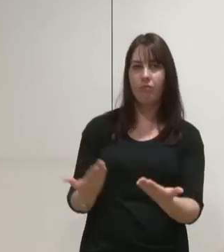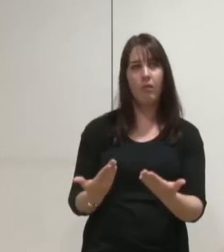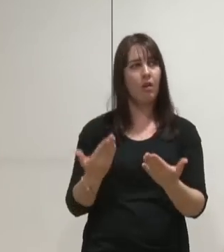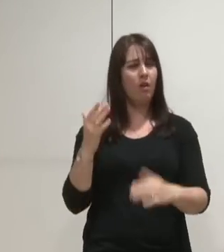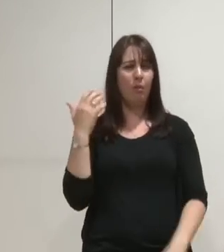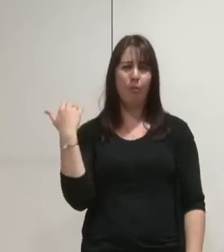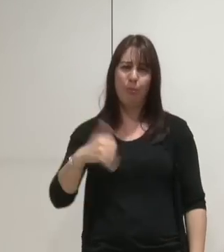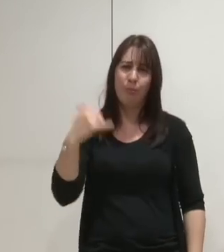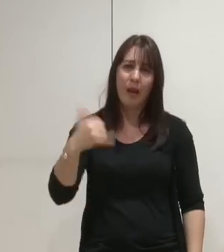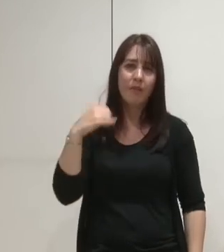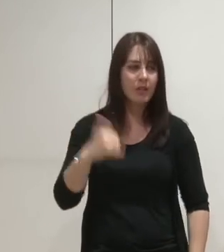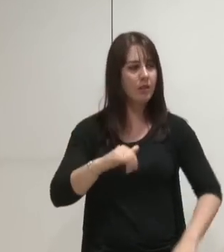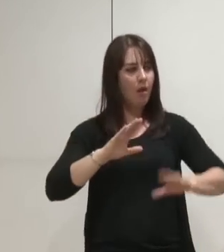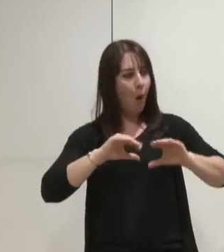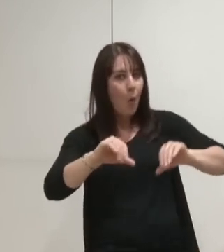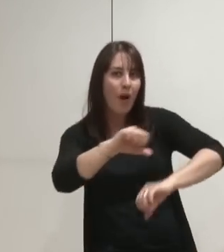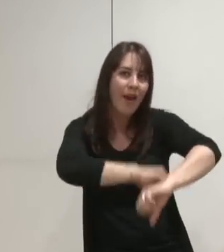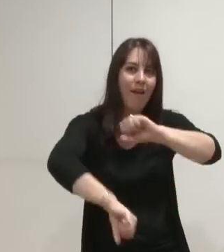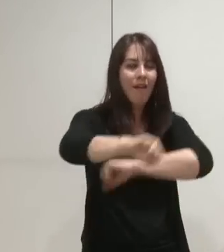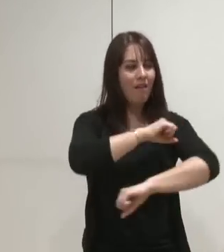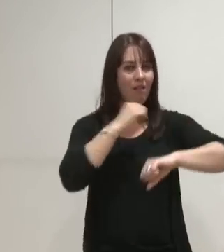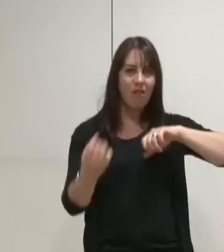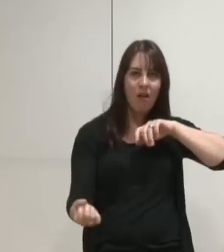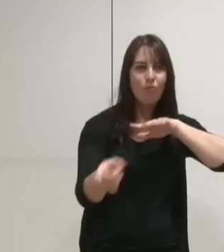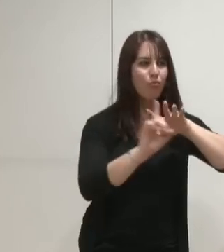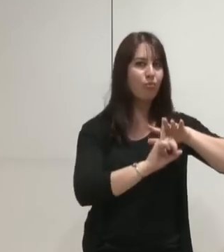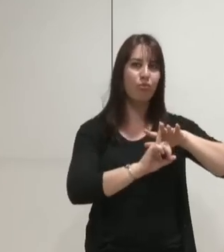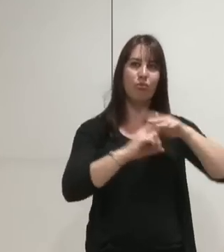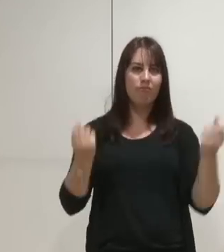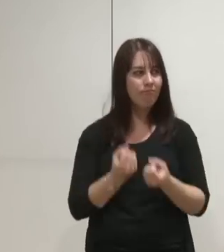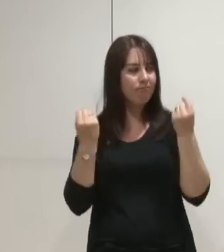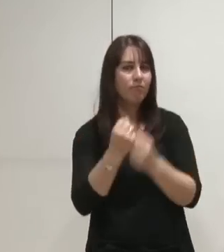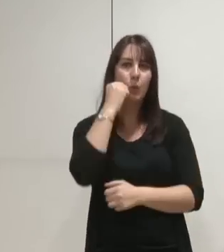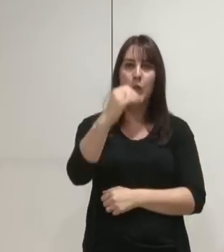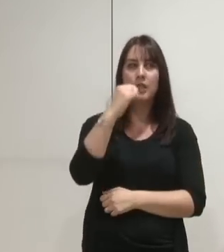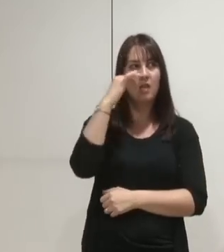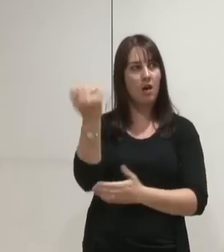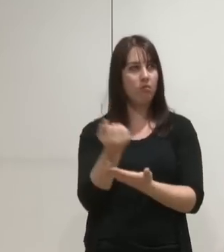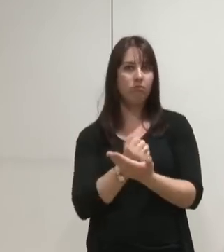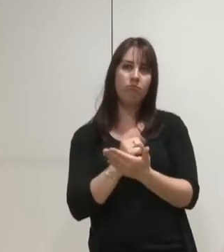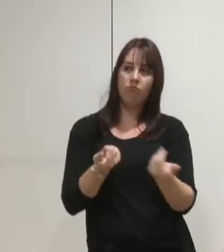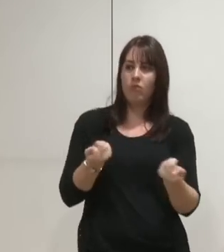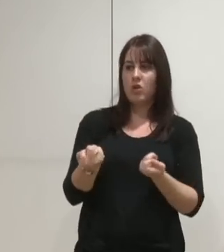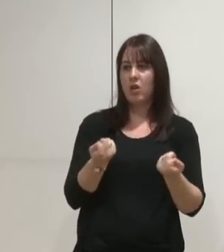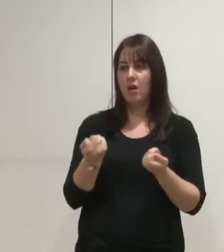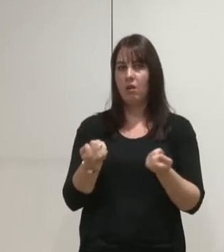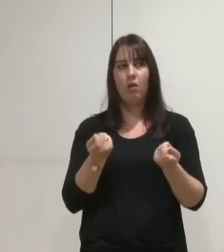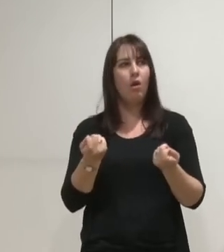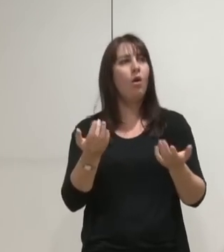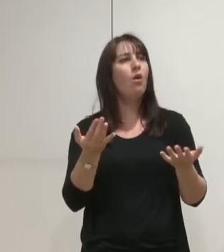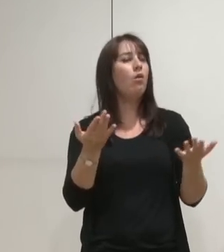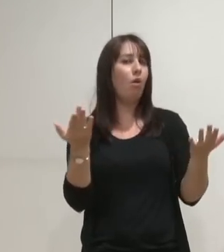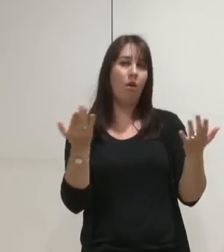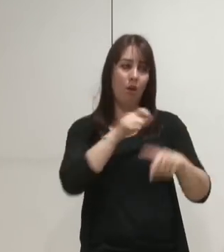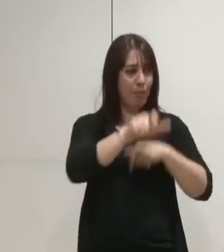permettre cette intégration sur le terrain et pour permettre que ces actions là au quotidien soient aussi piloté par le le le